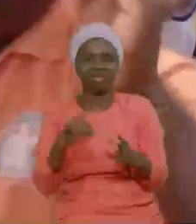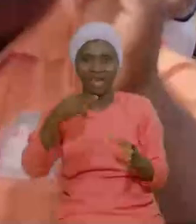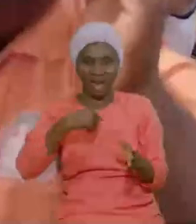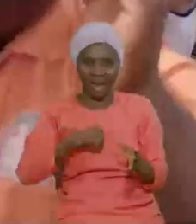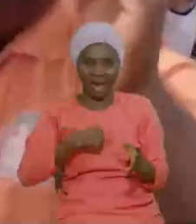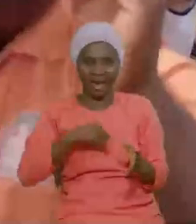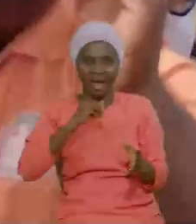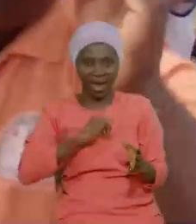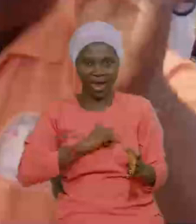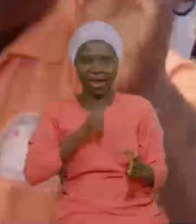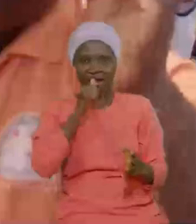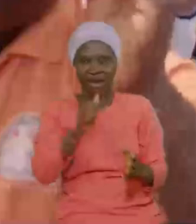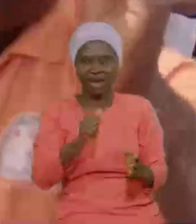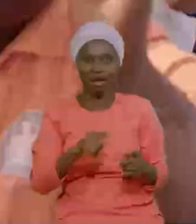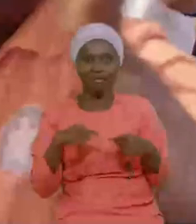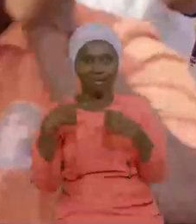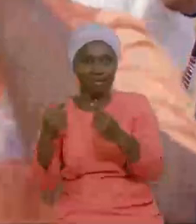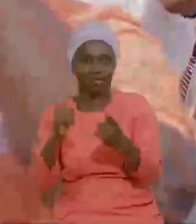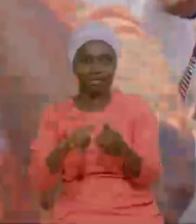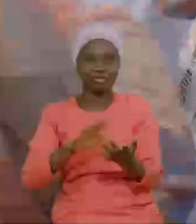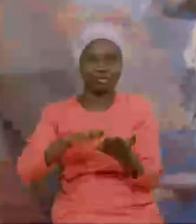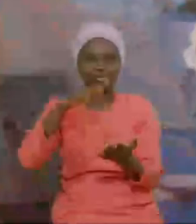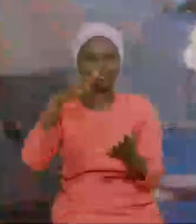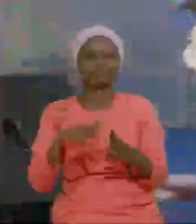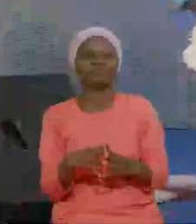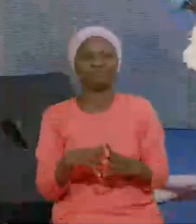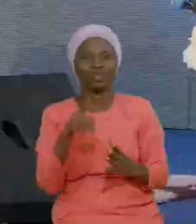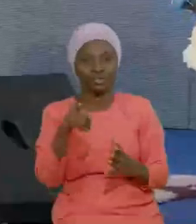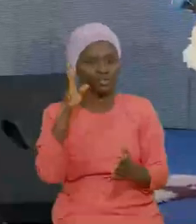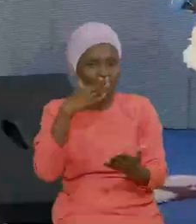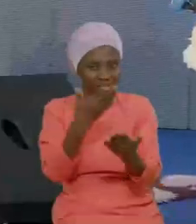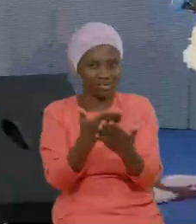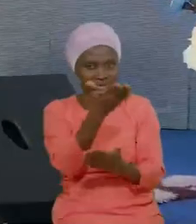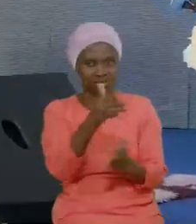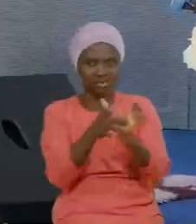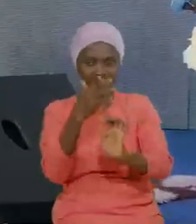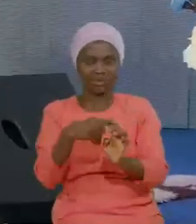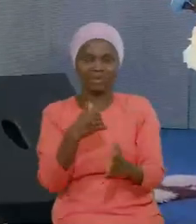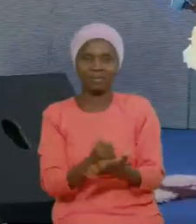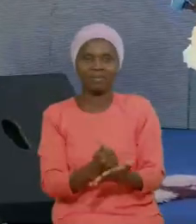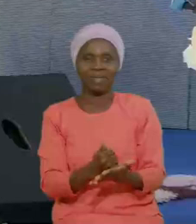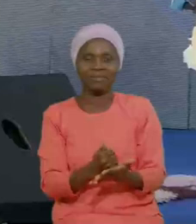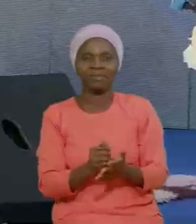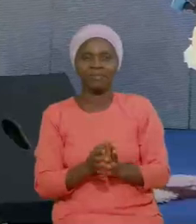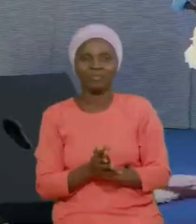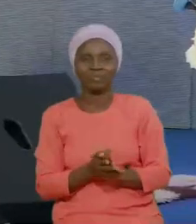quand je dis, moi je vais à la gloire, je ne le dis pas, je dis la avec conviction, avec force. Et je le dis pour que le